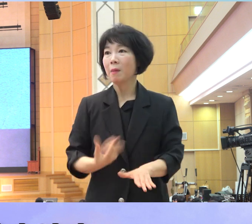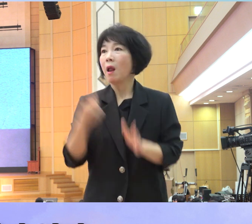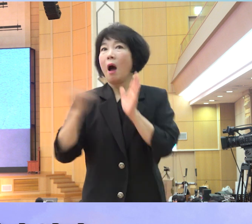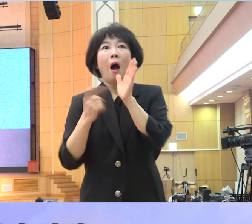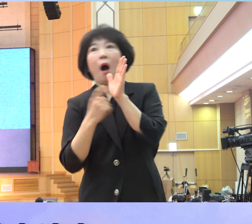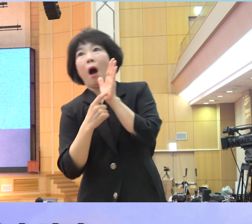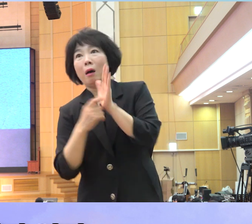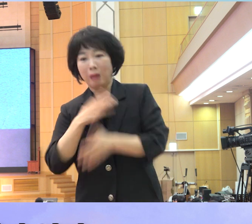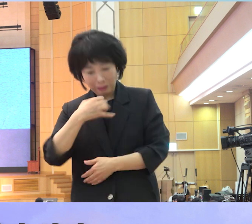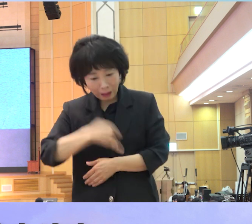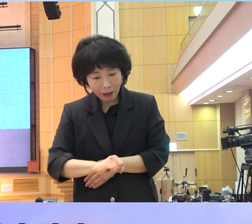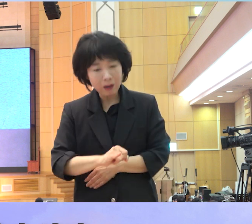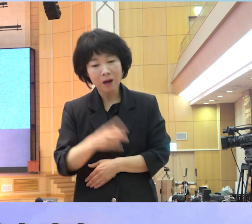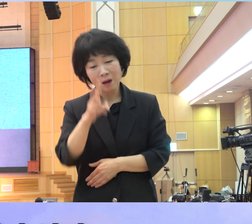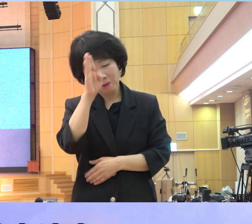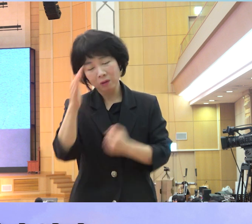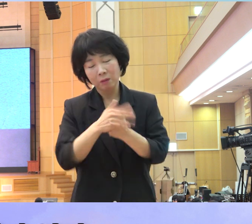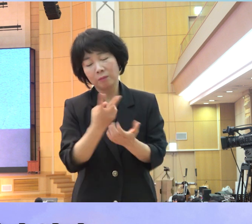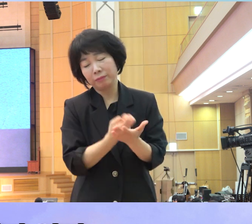아니 12해를